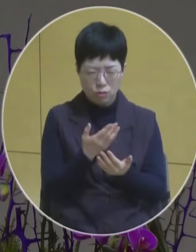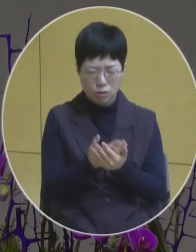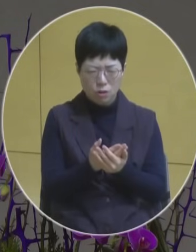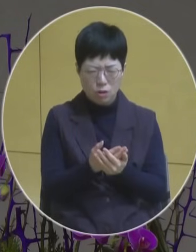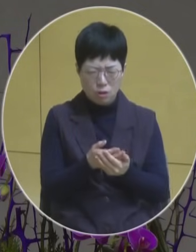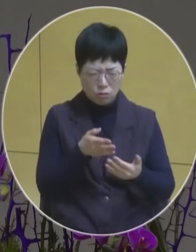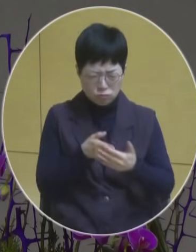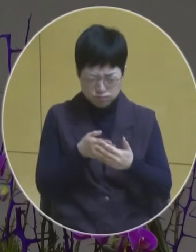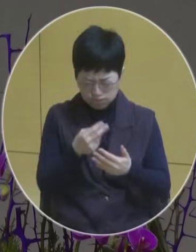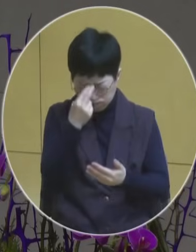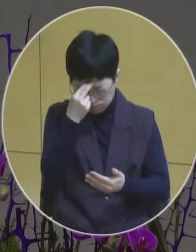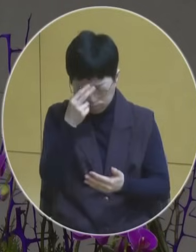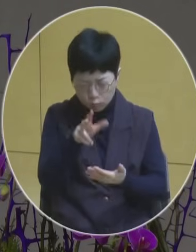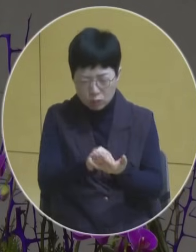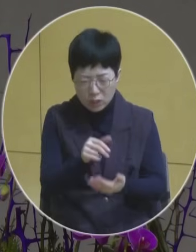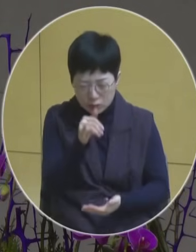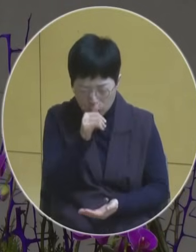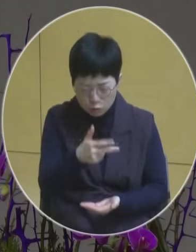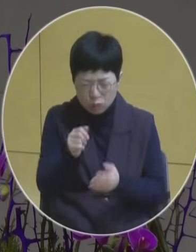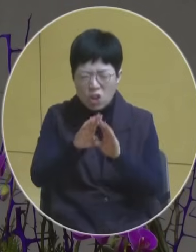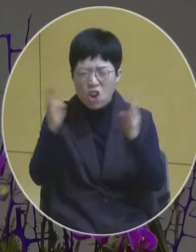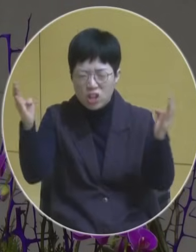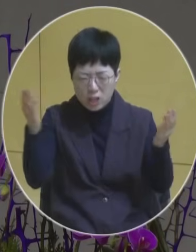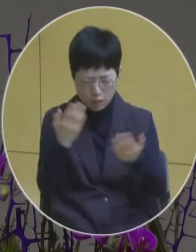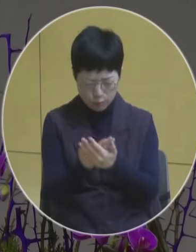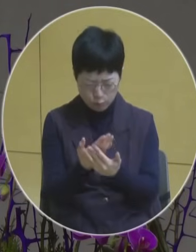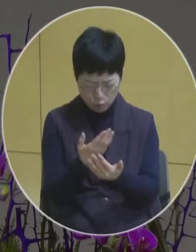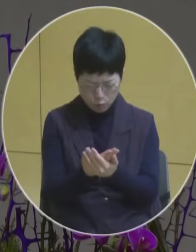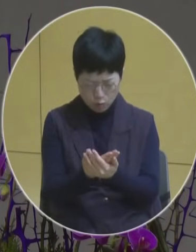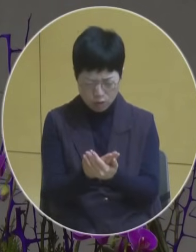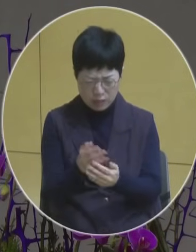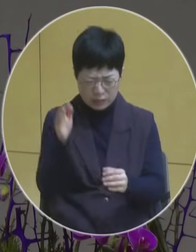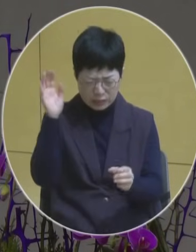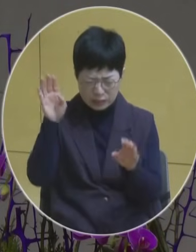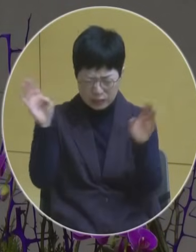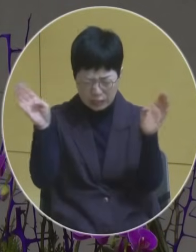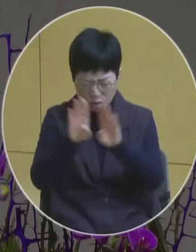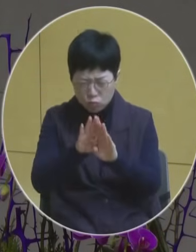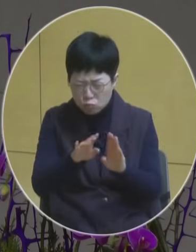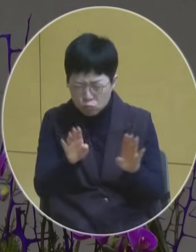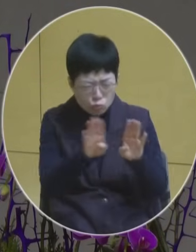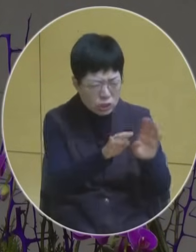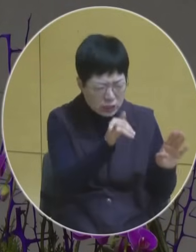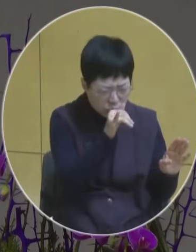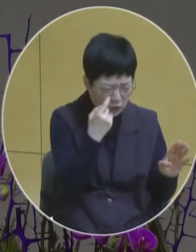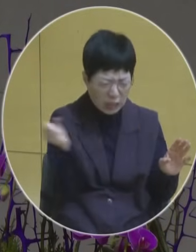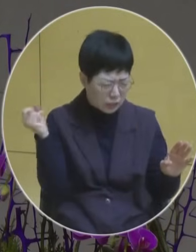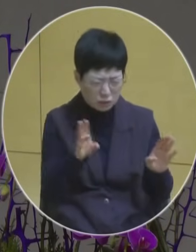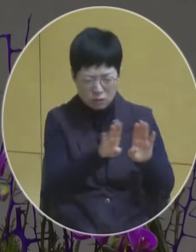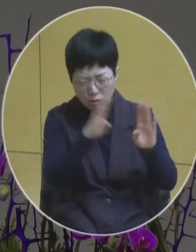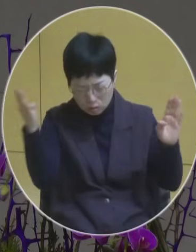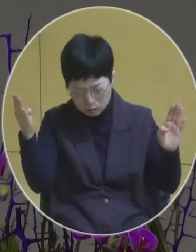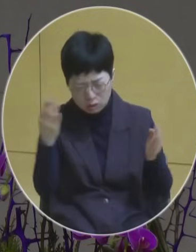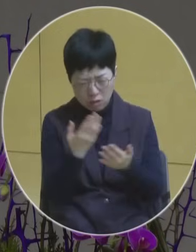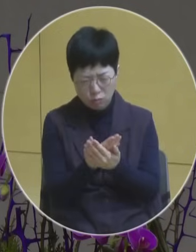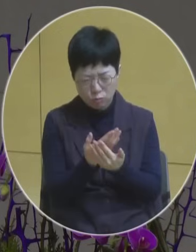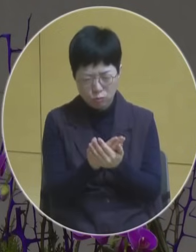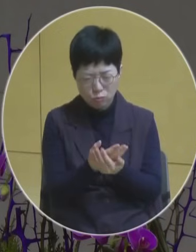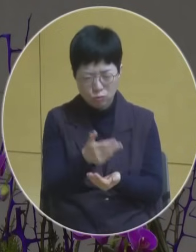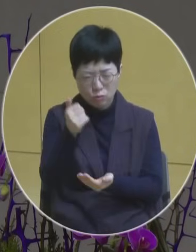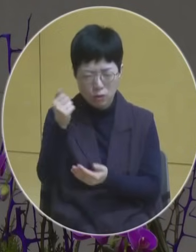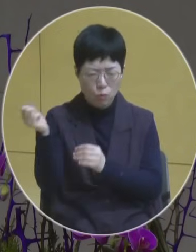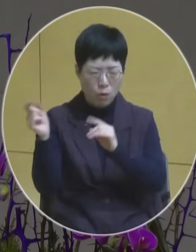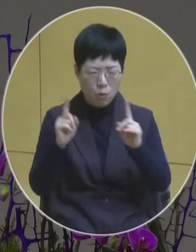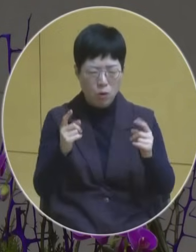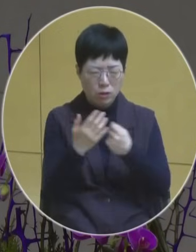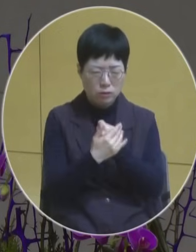막힌 문제가 있습니까? 하나님 열려지게 하시고 하나님 닫혀진 하나님 문이 있습니까? 다시 열려지며 주님께서